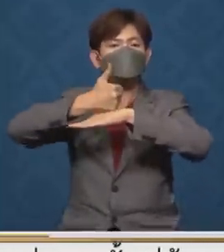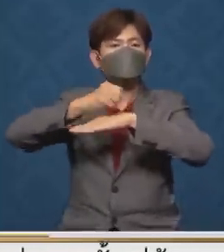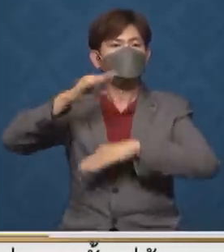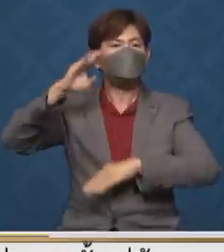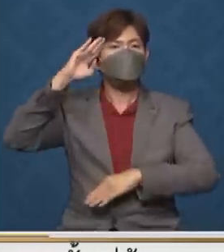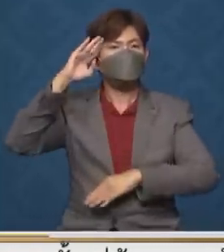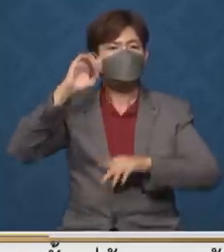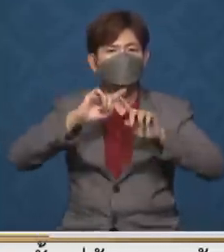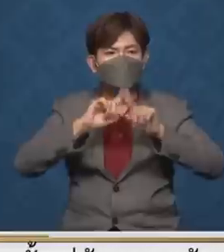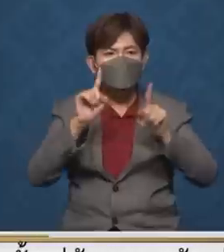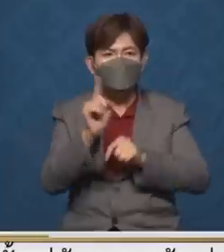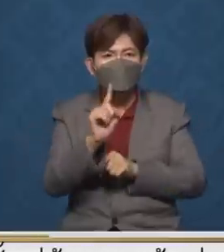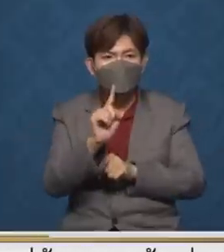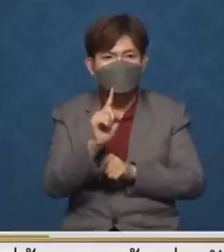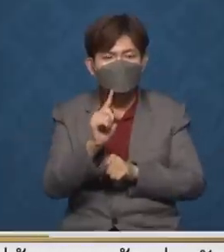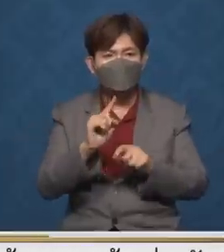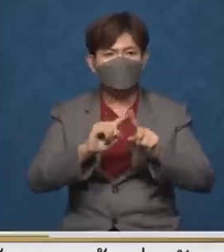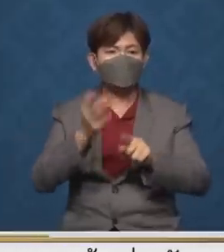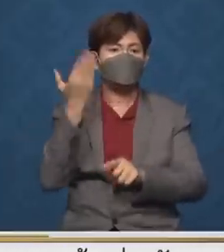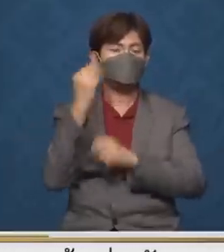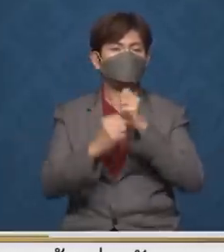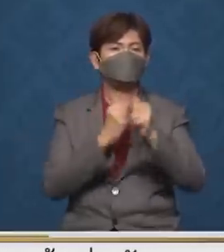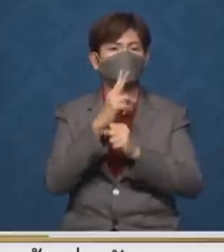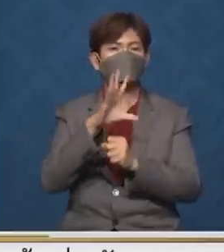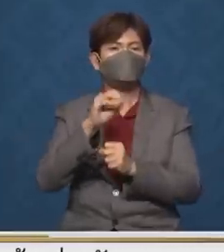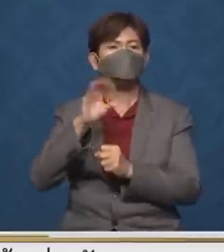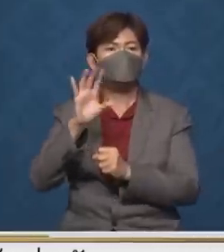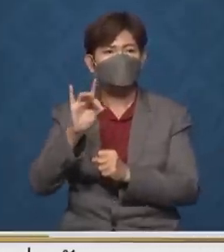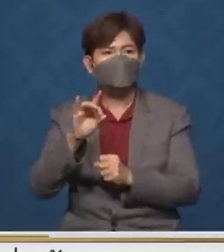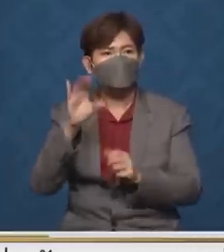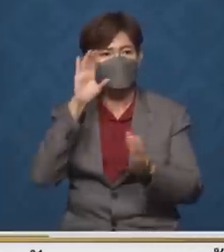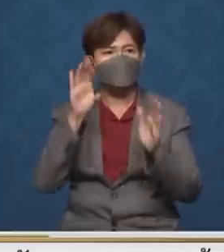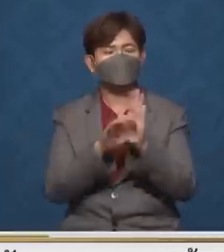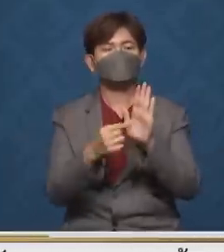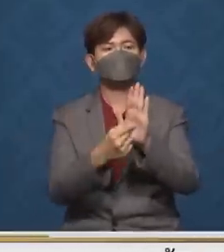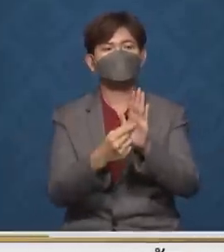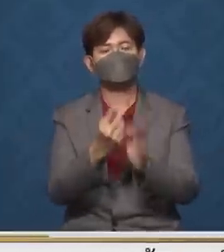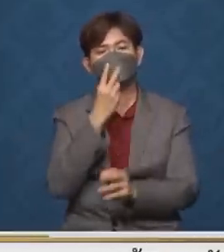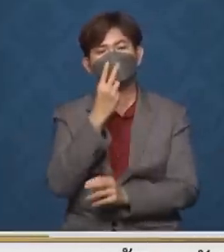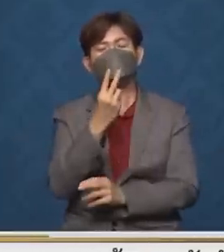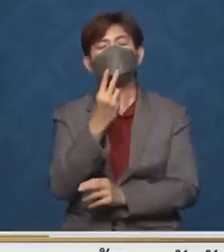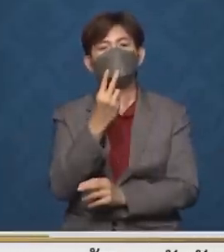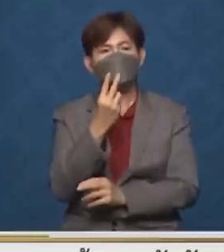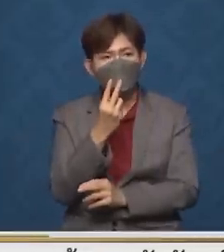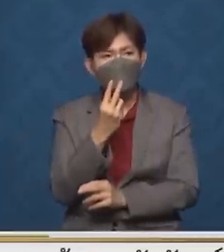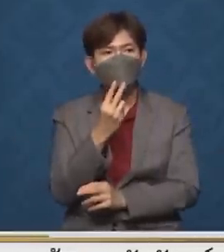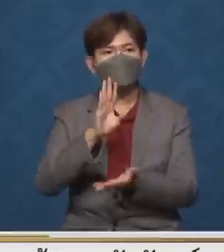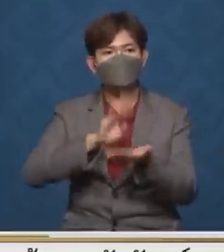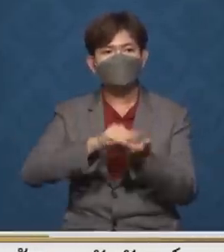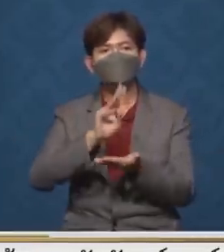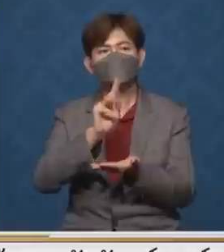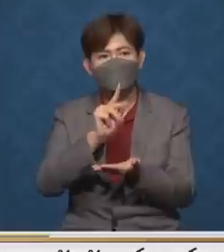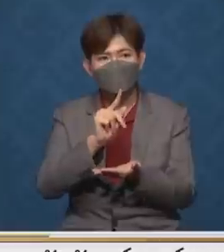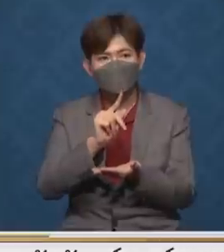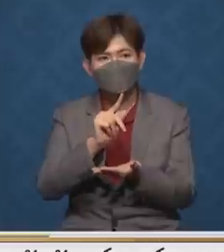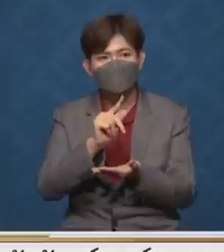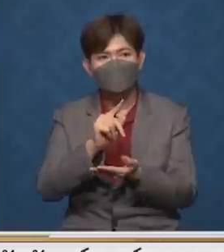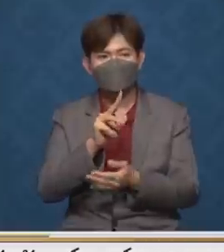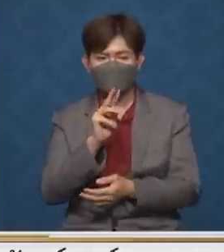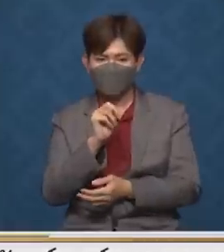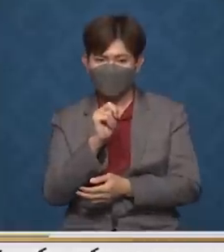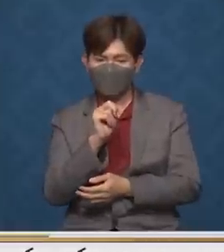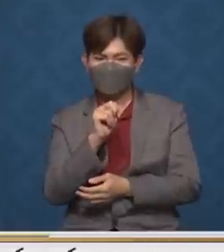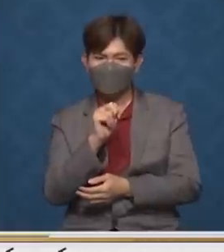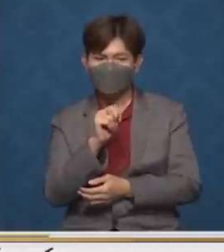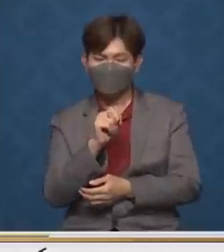จะแตกตางกนิดหน่อยแต่ด้วยนั่นคือปี 5-8 รูปต่ไปครับผมกไปดู ว่าข้อมูลว่าคุณโรงพัธจตแ